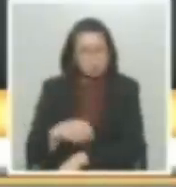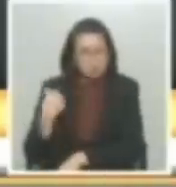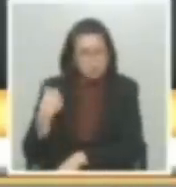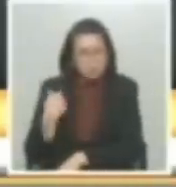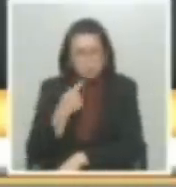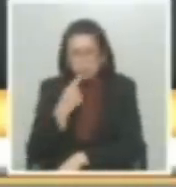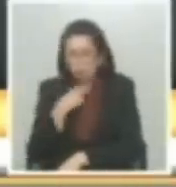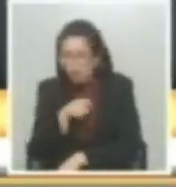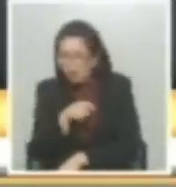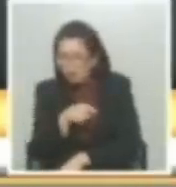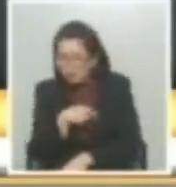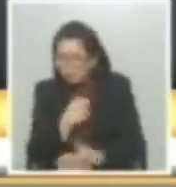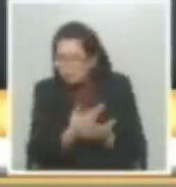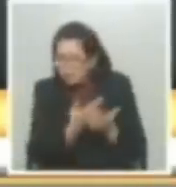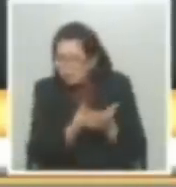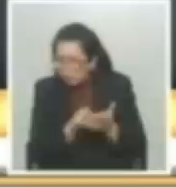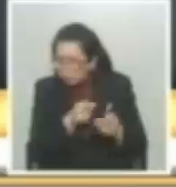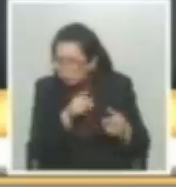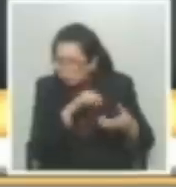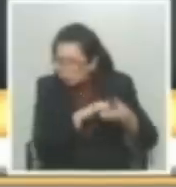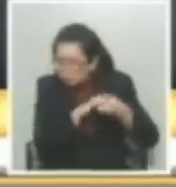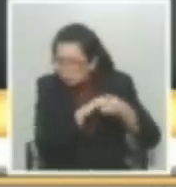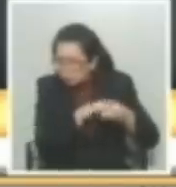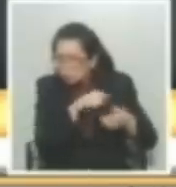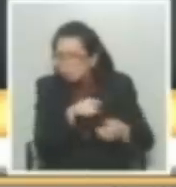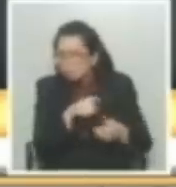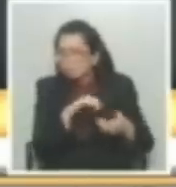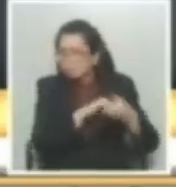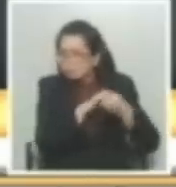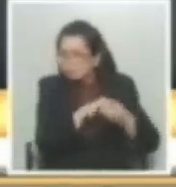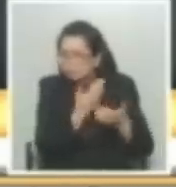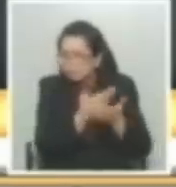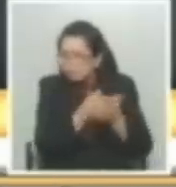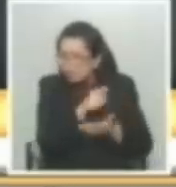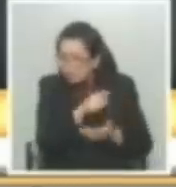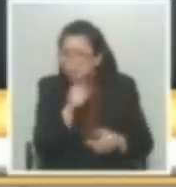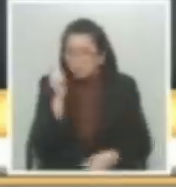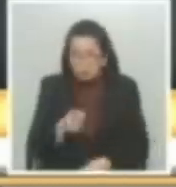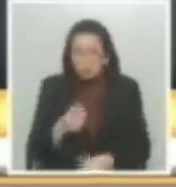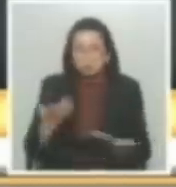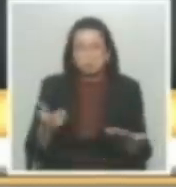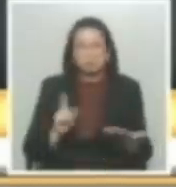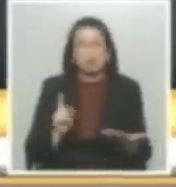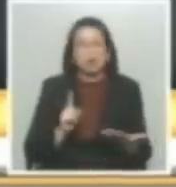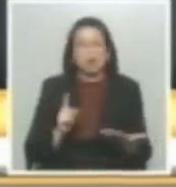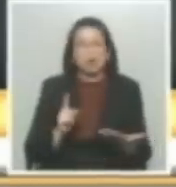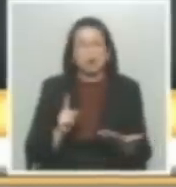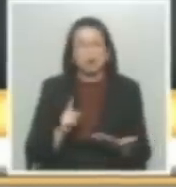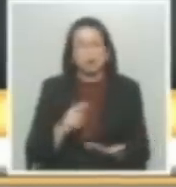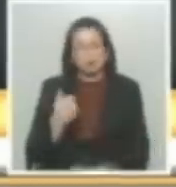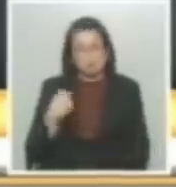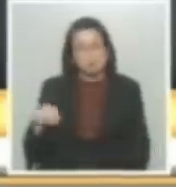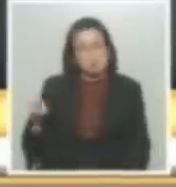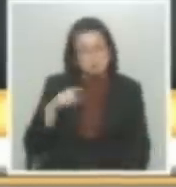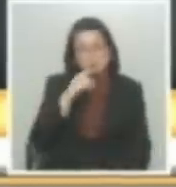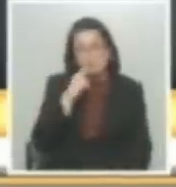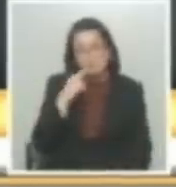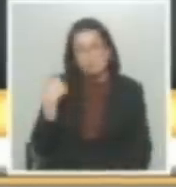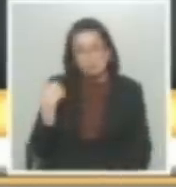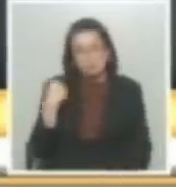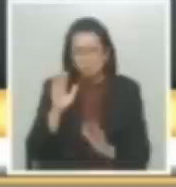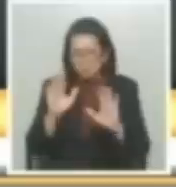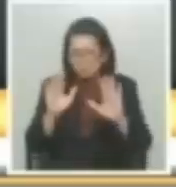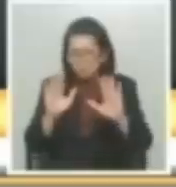นะแต่ถามเลยครับว่าถ้ามีส่วนได้ส่วนเสียอย่างนั้นจริงเนี่ยนะครับท่านประธานอย่า